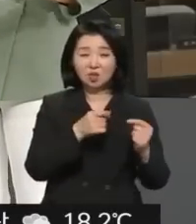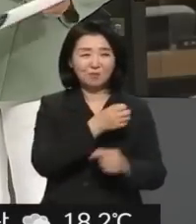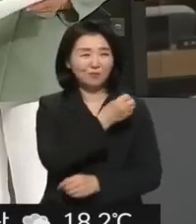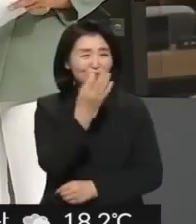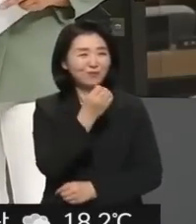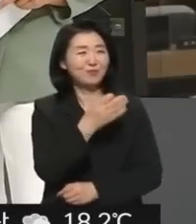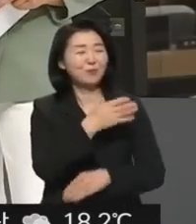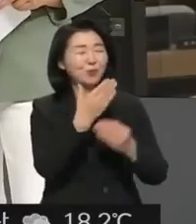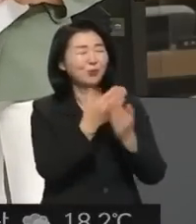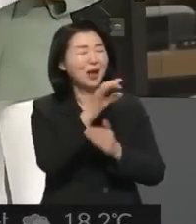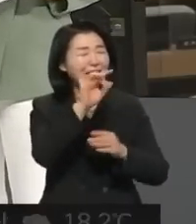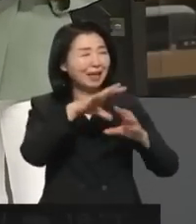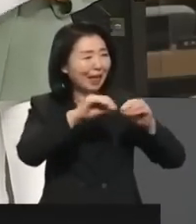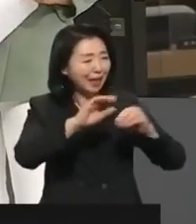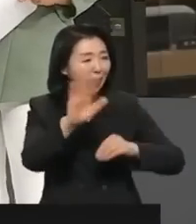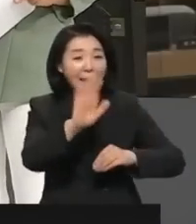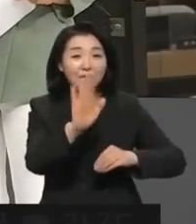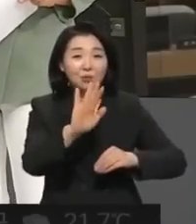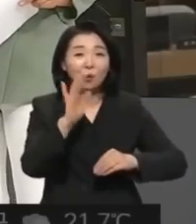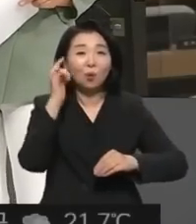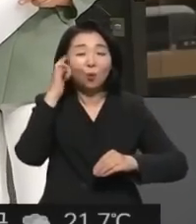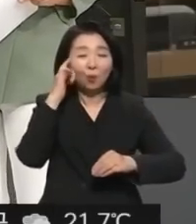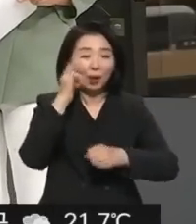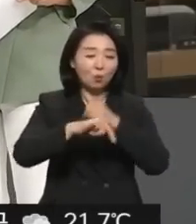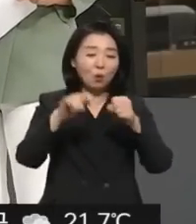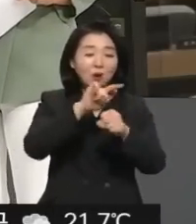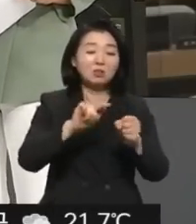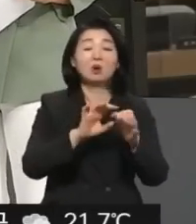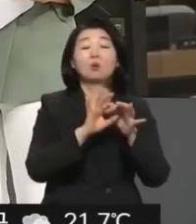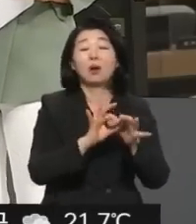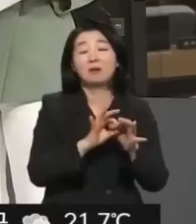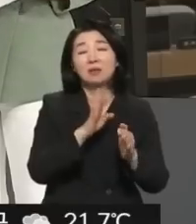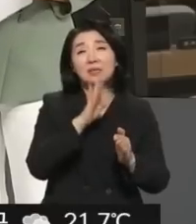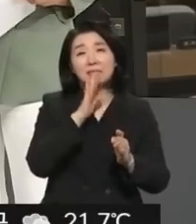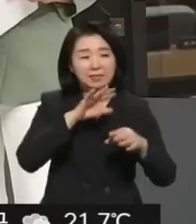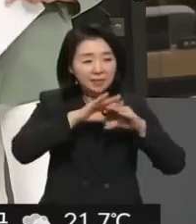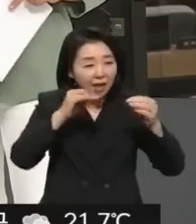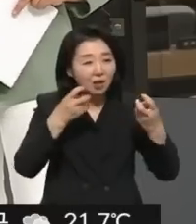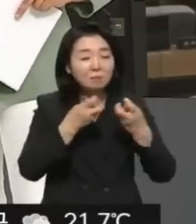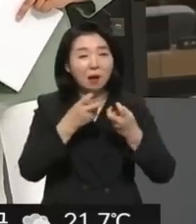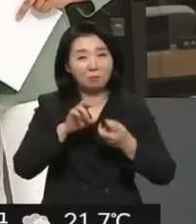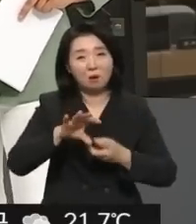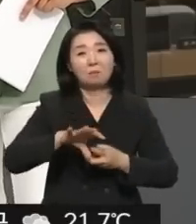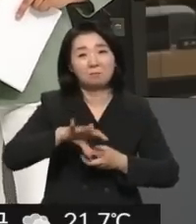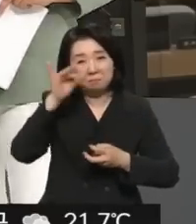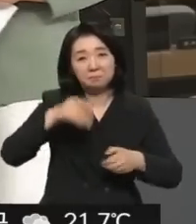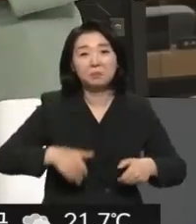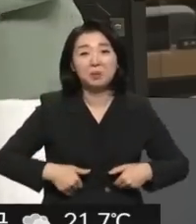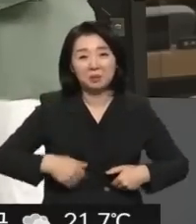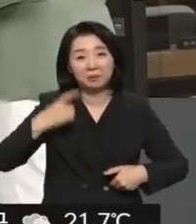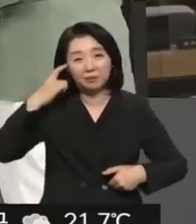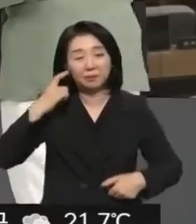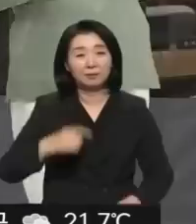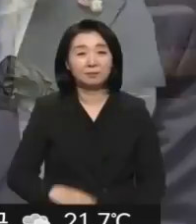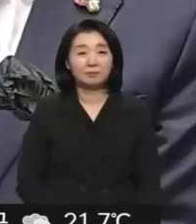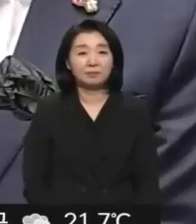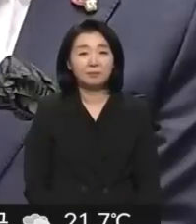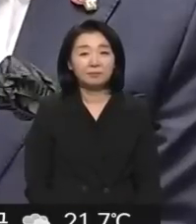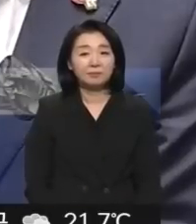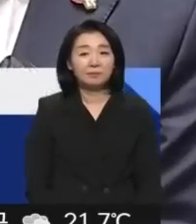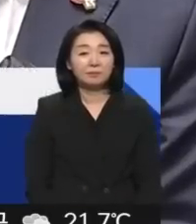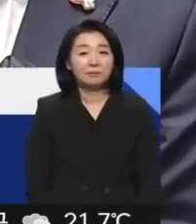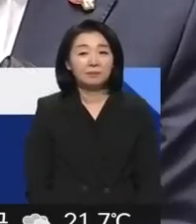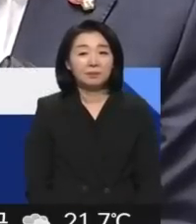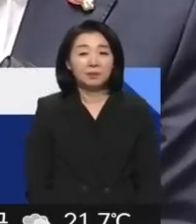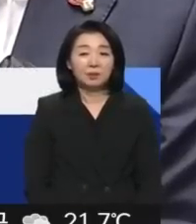일일이 대응하는 것보다는 원전과 관련해서 실제적인 조치를 하는 것이 더 시급하다고 말했습니다. 국제기관의